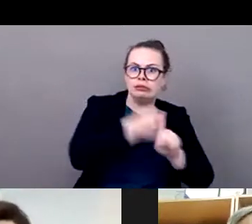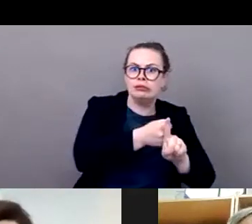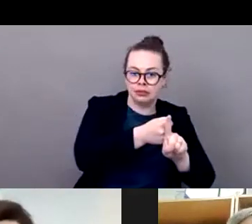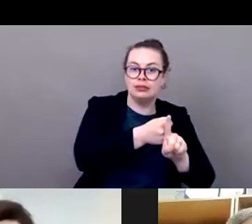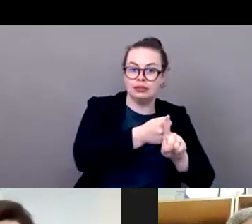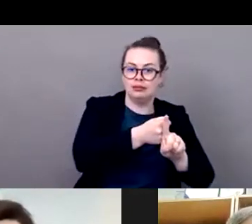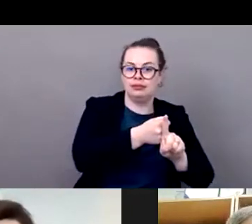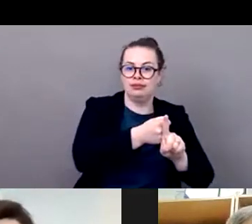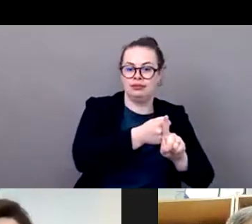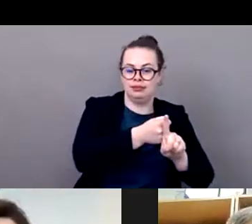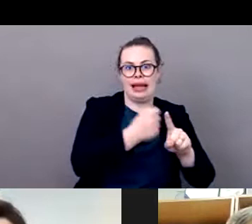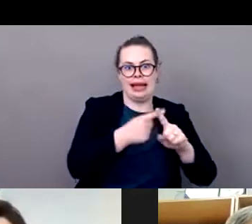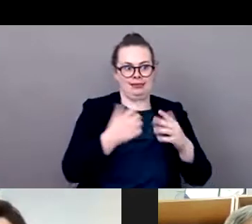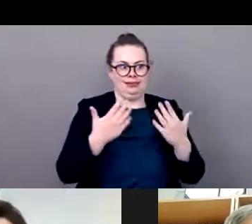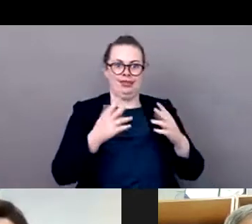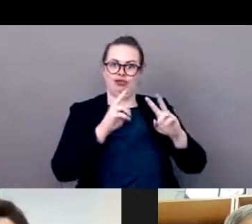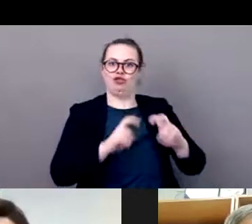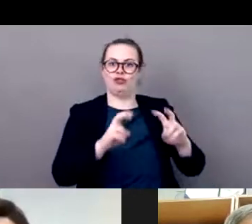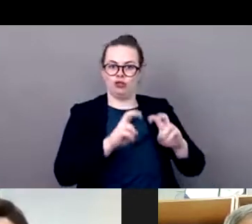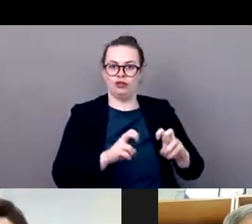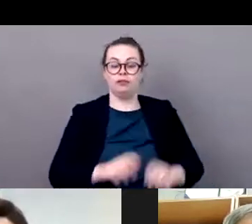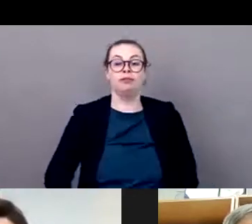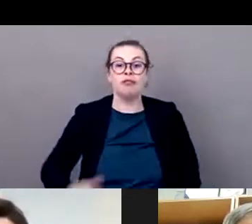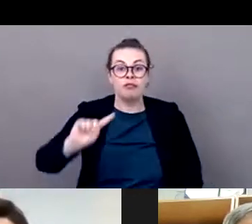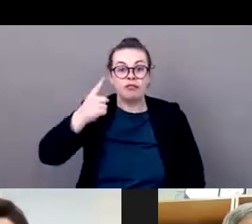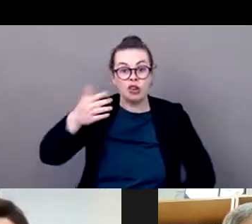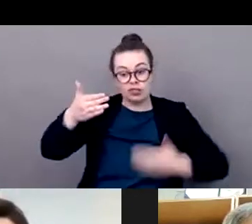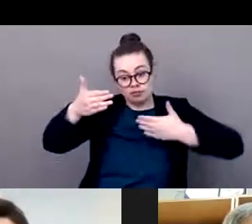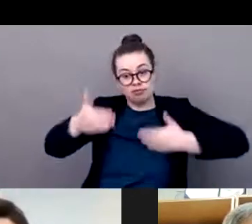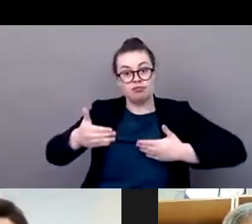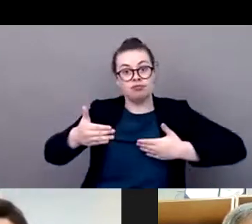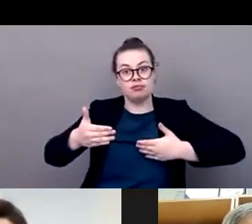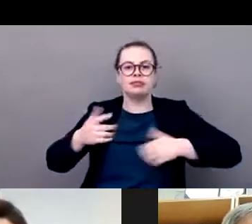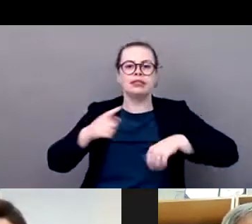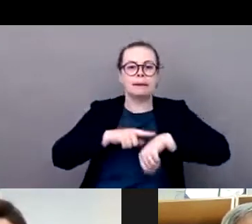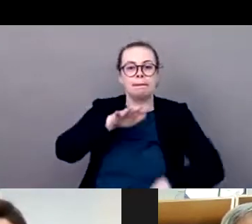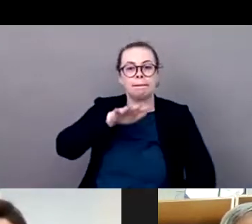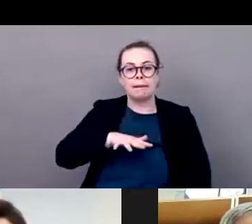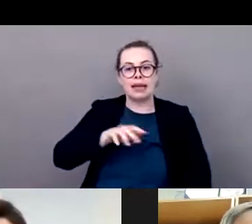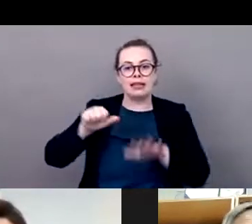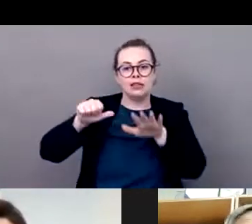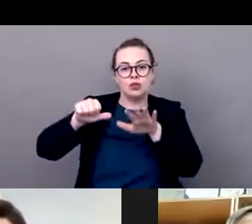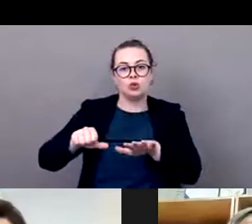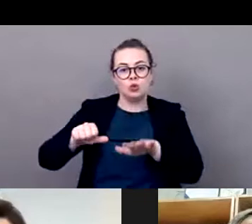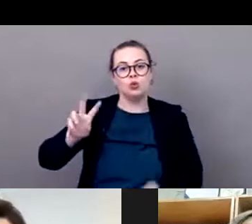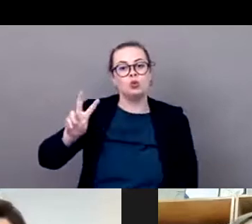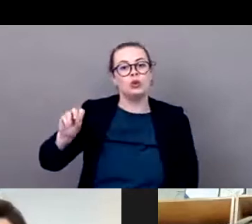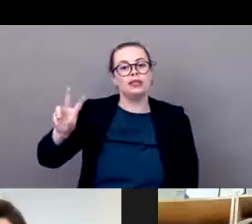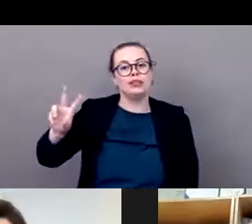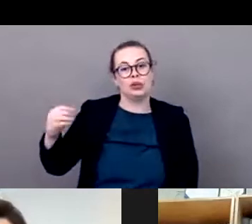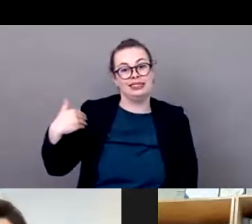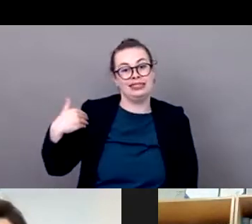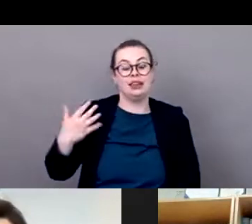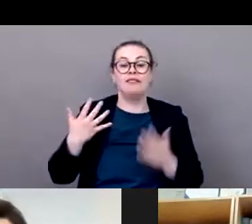leur vie, leur expérience au cours de la pandémie. Première phase de l'étude a été menée en mai et en juin